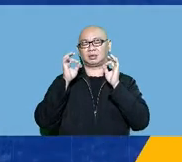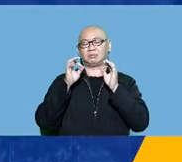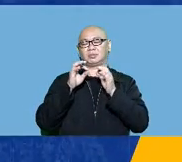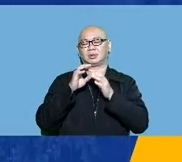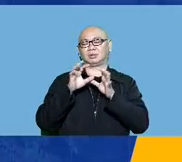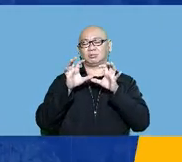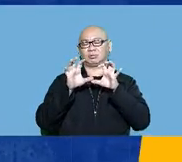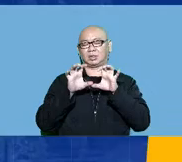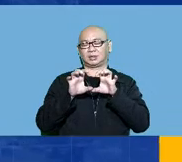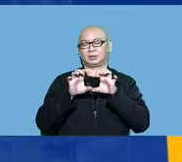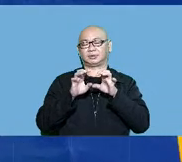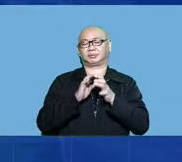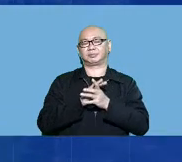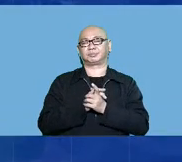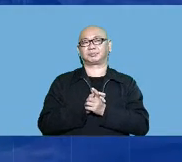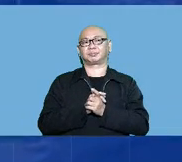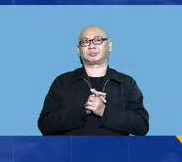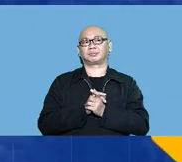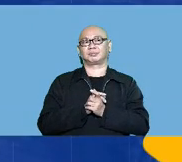Negeri Semarang,